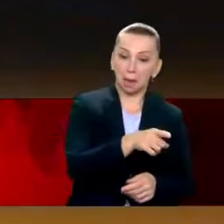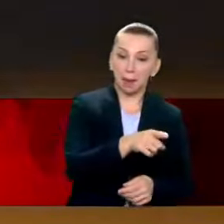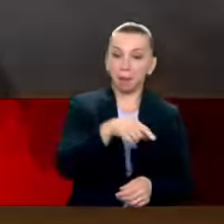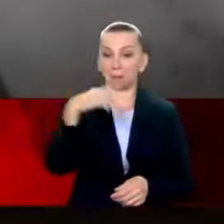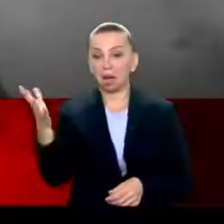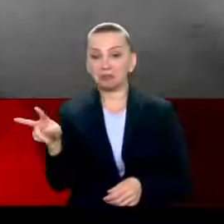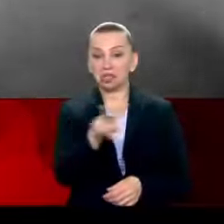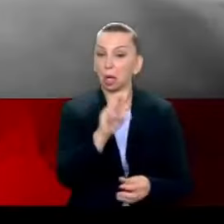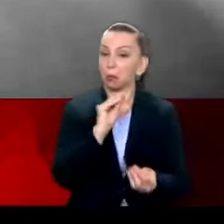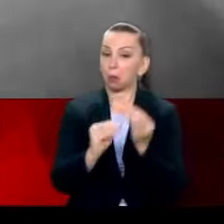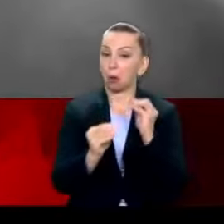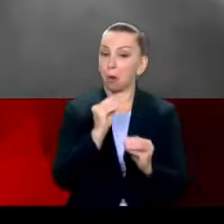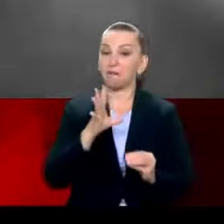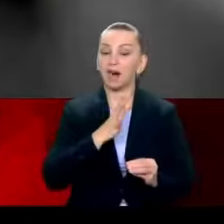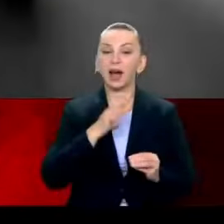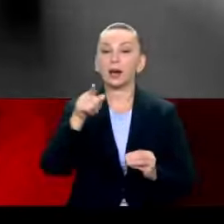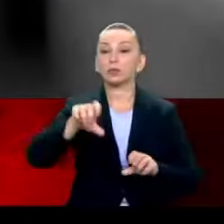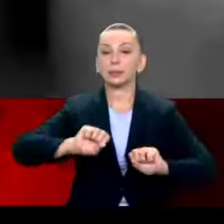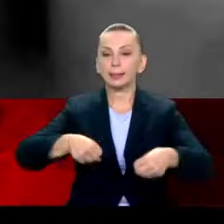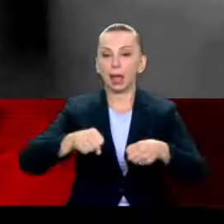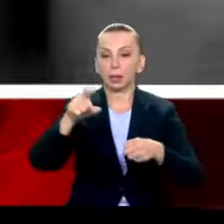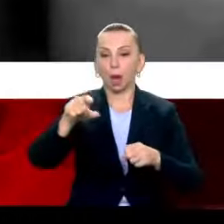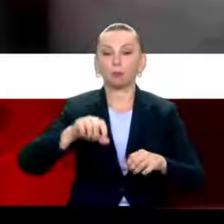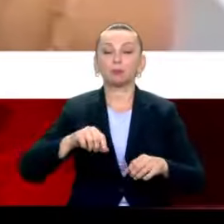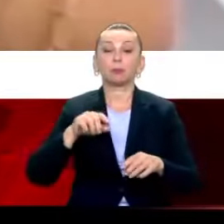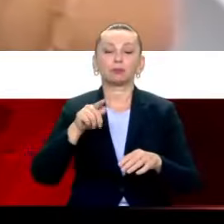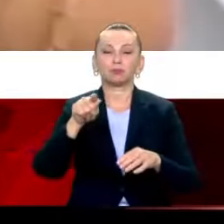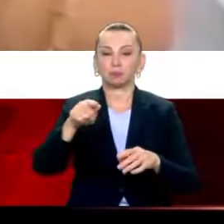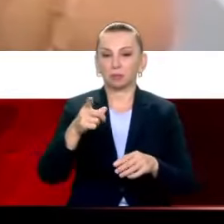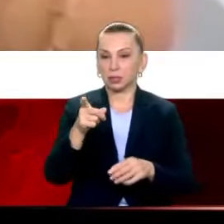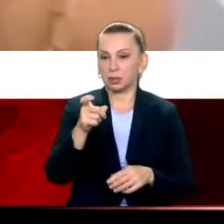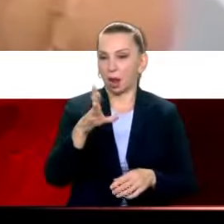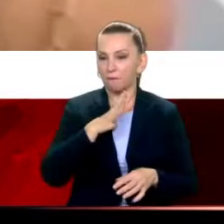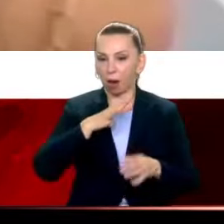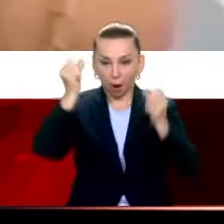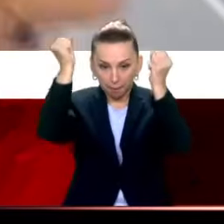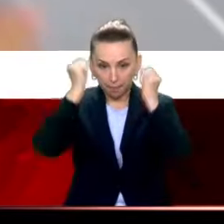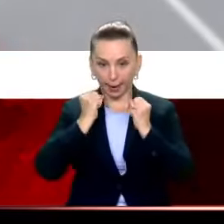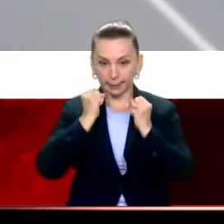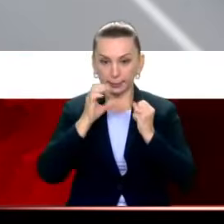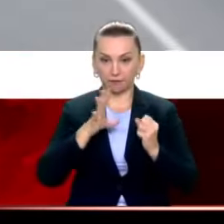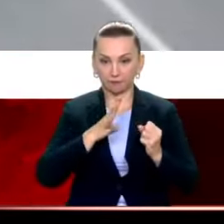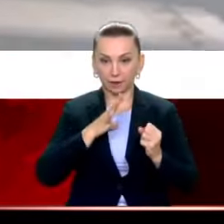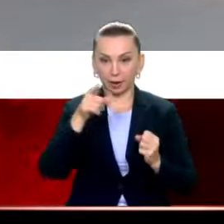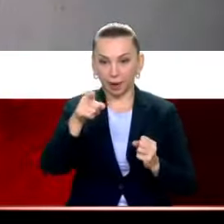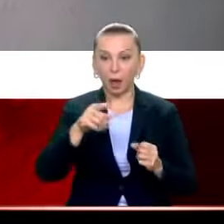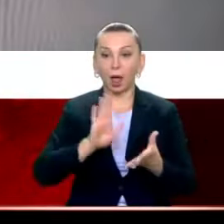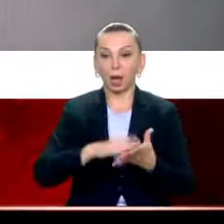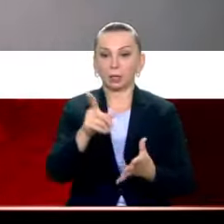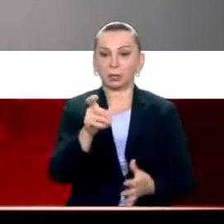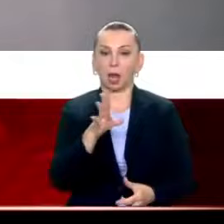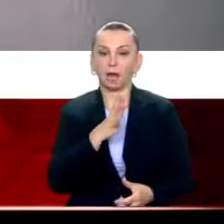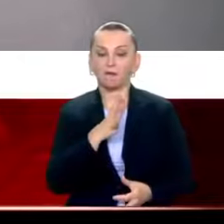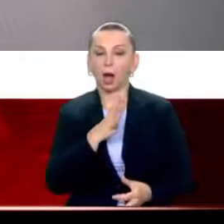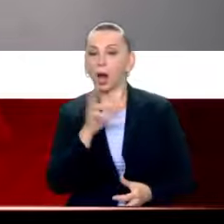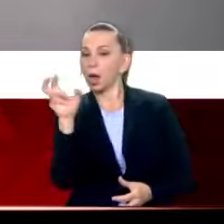vardı saldırganlar motosikletliyi tanınmamak için kimlikleri belli olmasın diye de kask takmışlardı ellerinde isse silah vardı